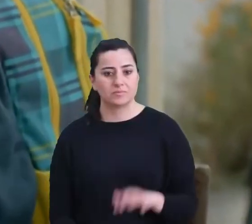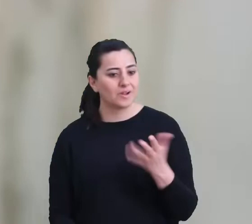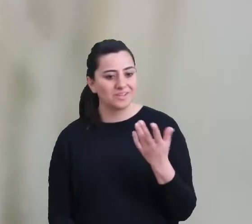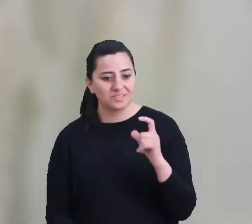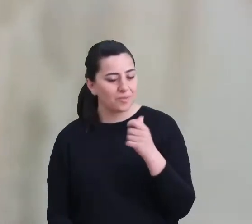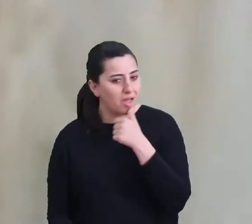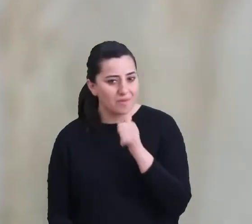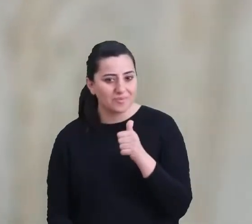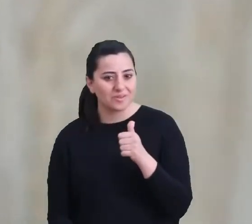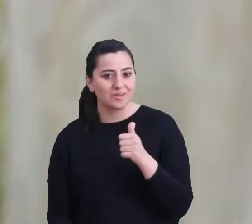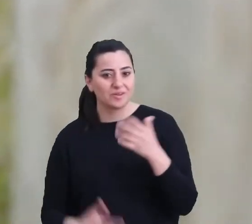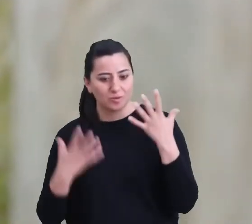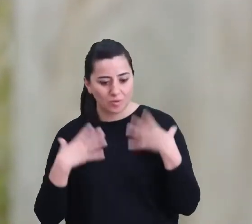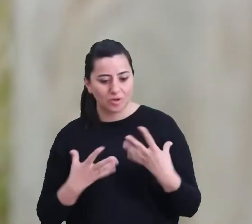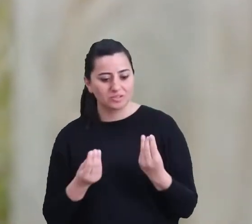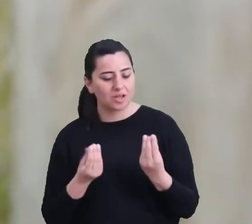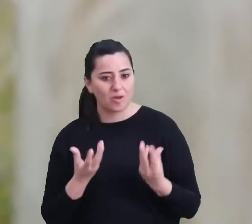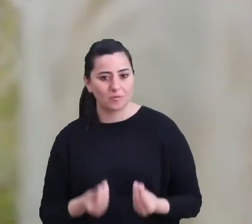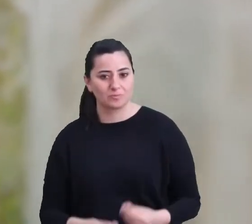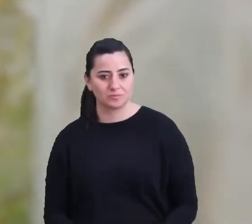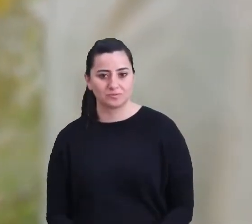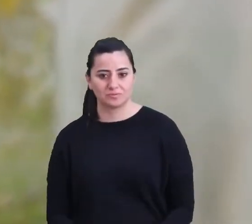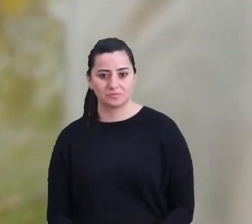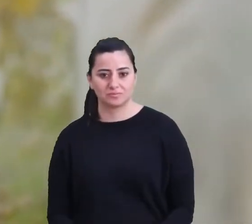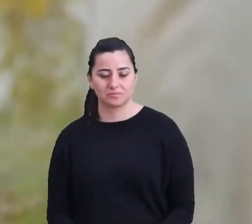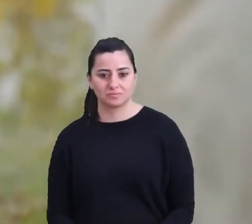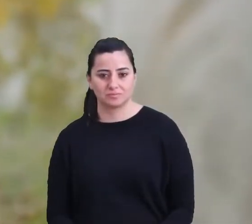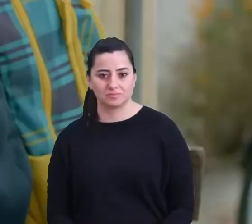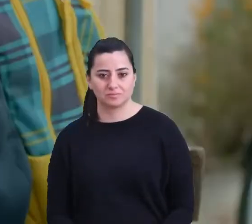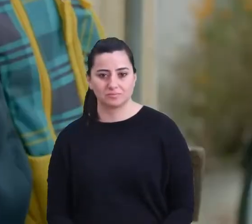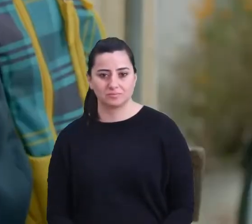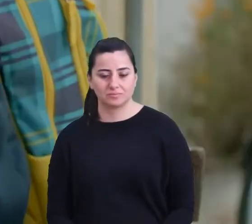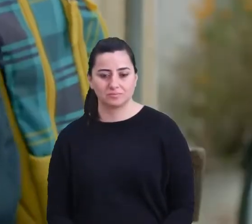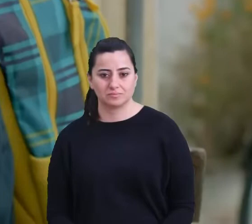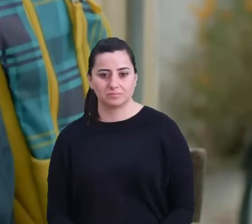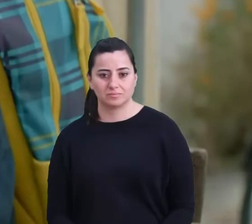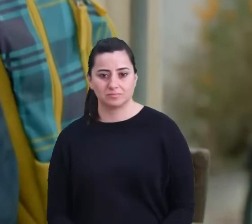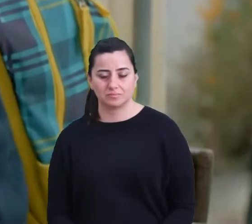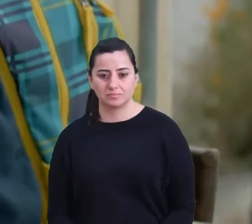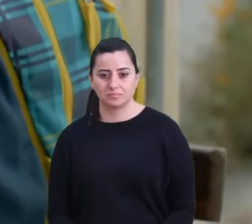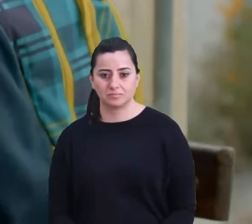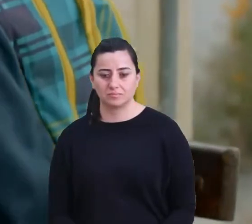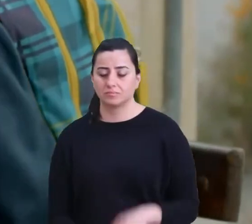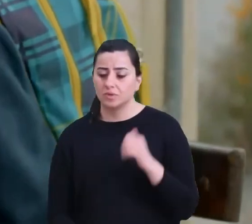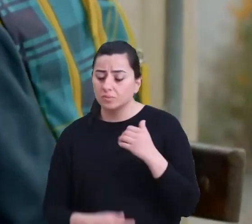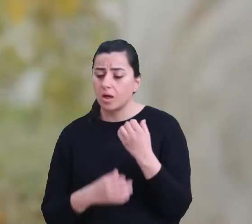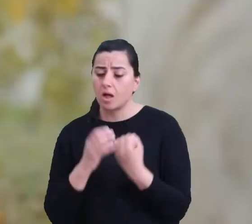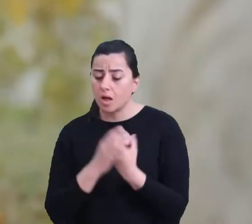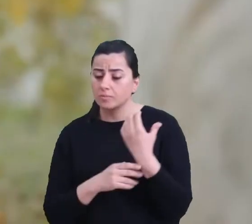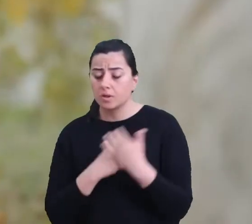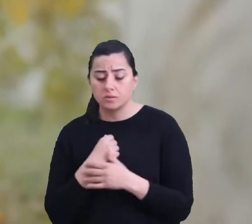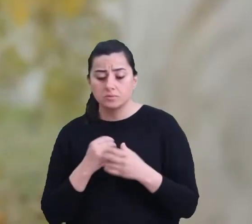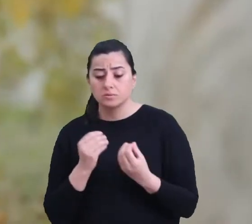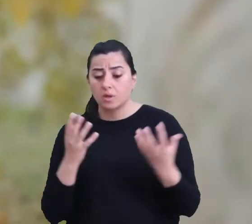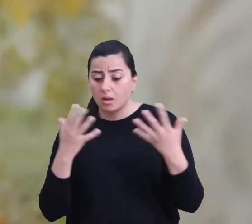Hayırdır Cemil abi? Üstünü başını ıslamışım. Yüzünden sular boşalıyor. Ağzı açık, üzüntülü duraksadı. Ne zamandır abdest alıyorum bilmiyorum